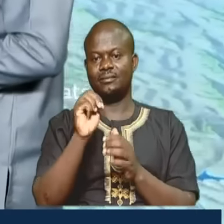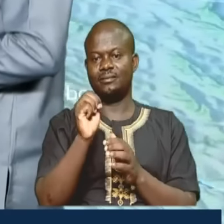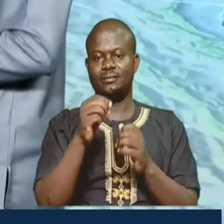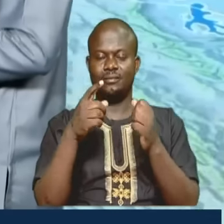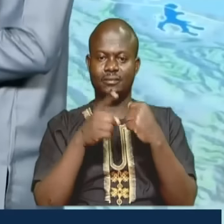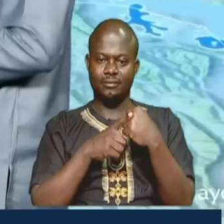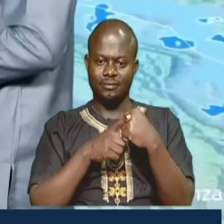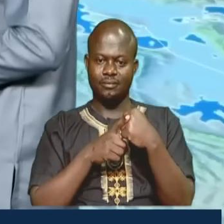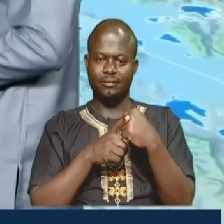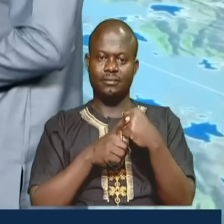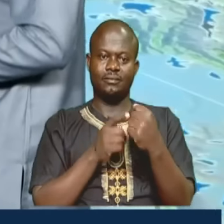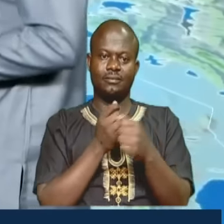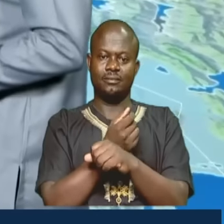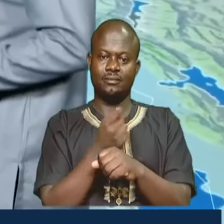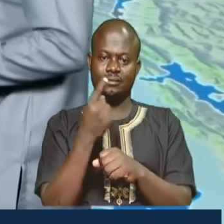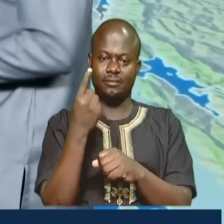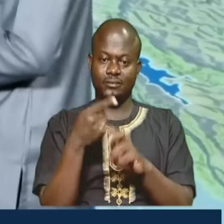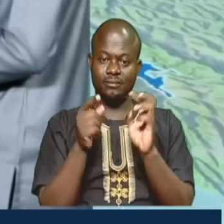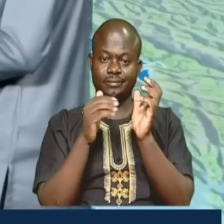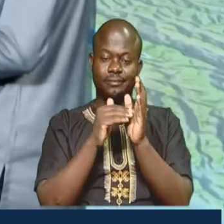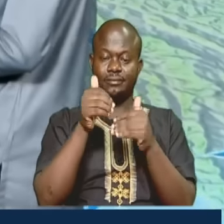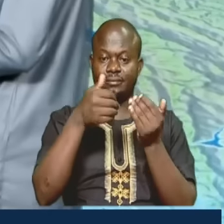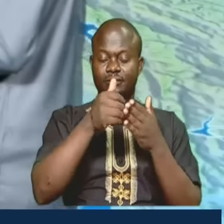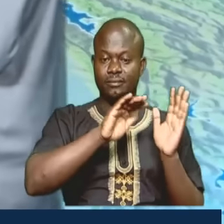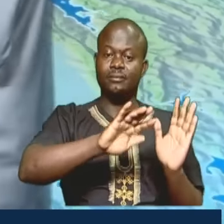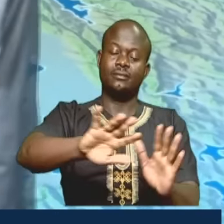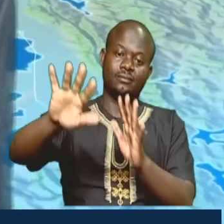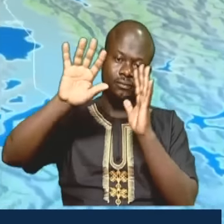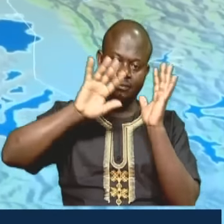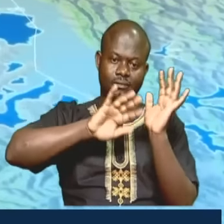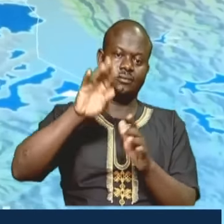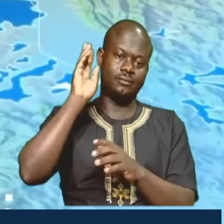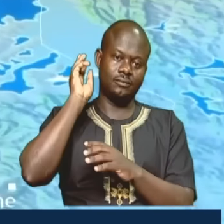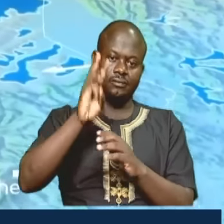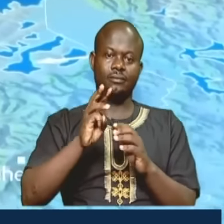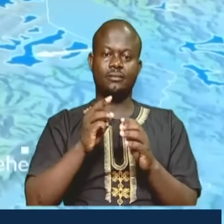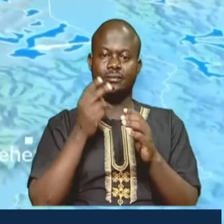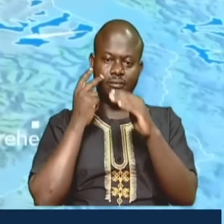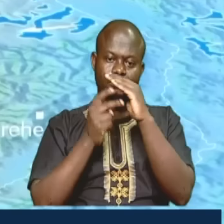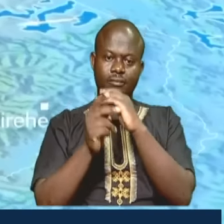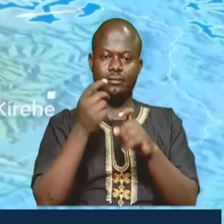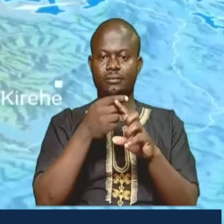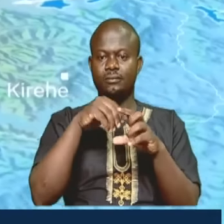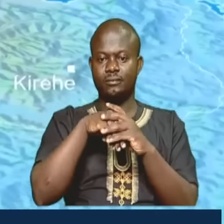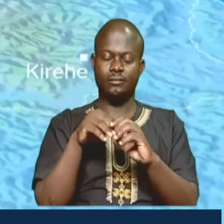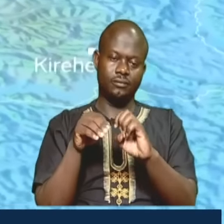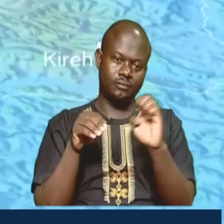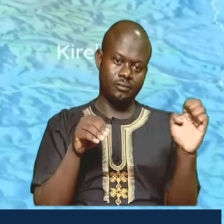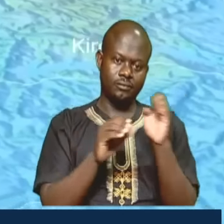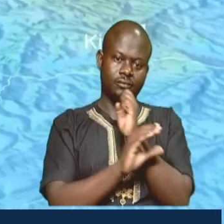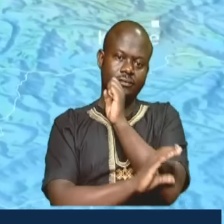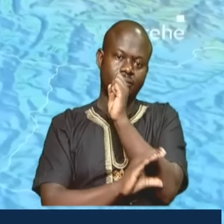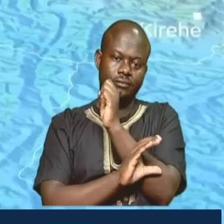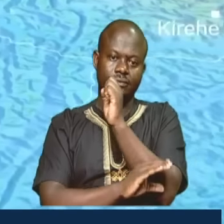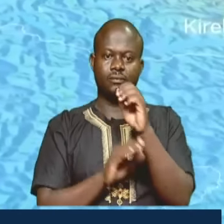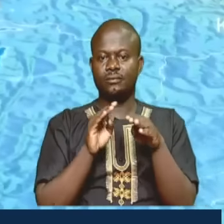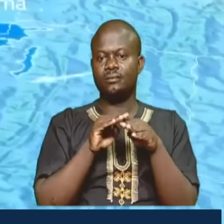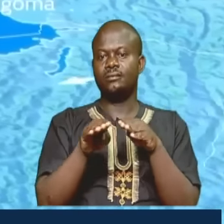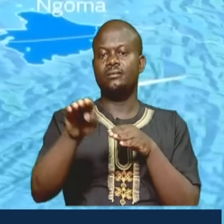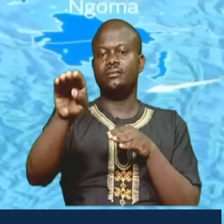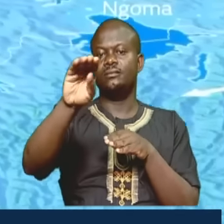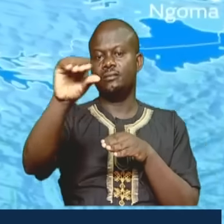esheshatu ku isegonda. Uyu muyaga kandi ukazaba ufite icyerekezo kiva mu bice by'uburasirazuba bw'igihugu werekeza mu